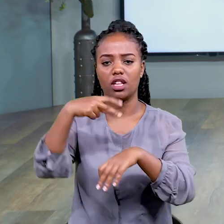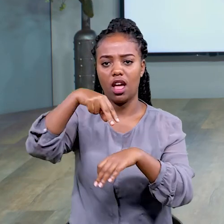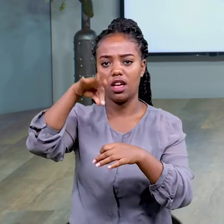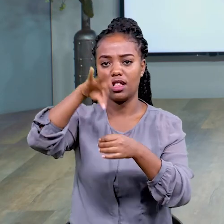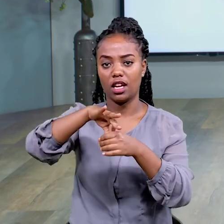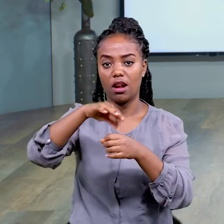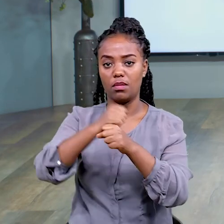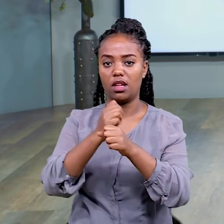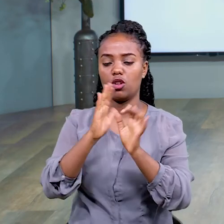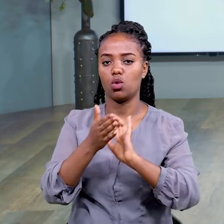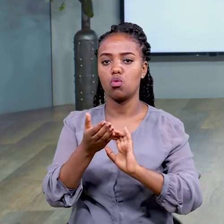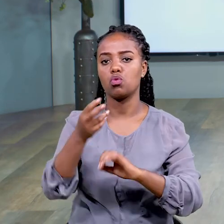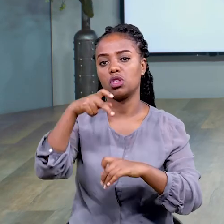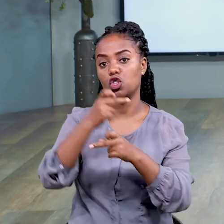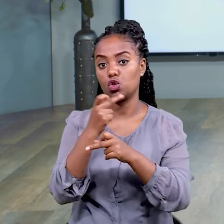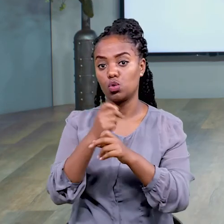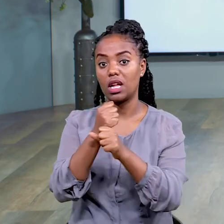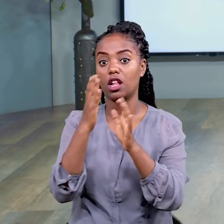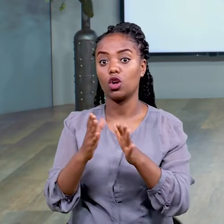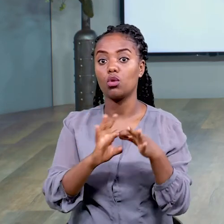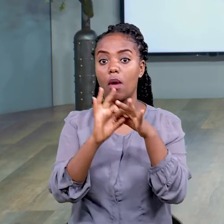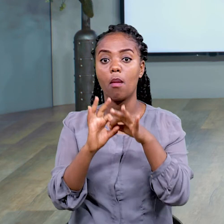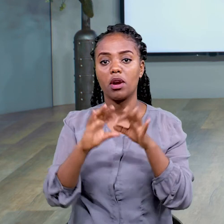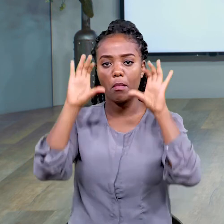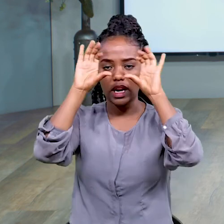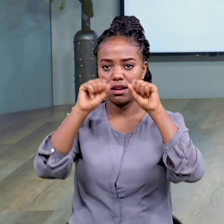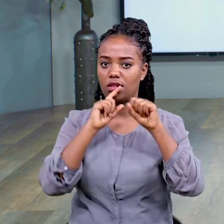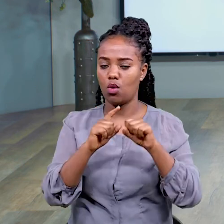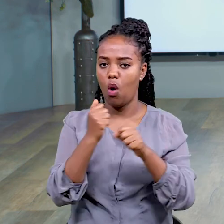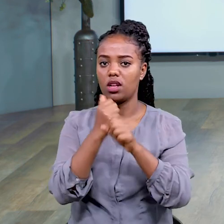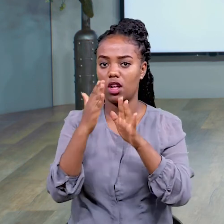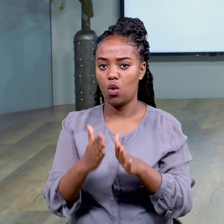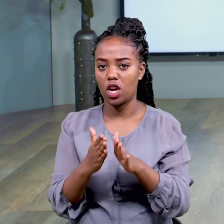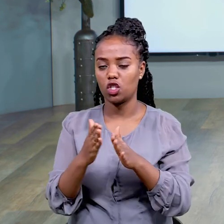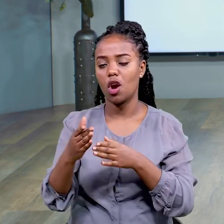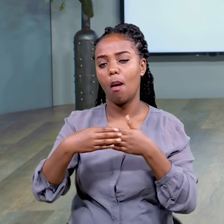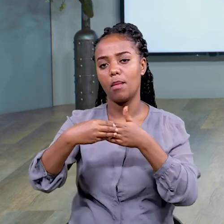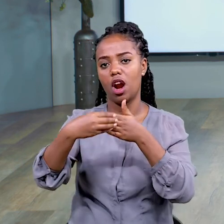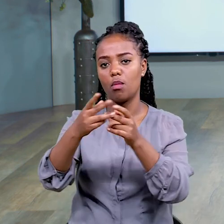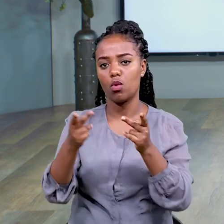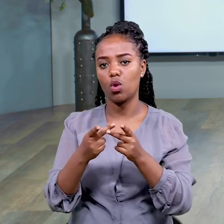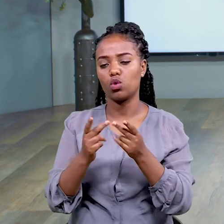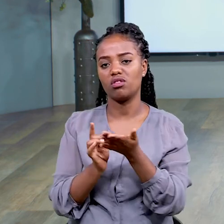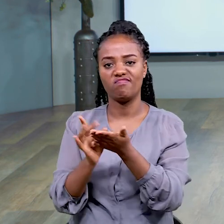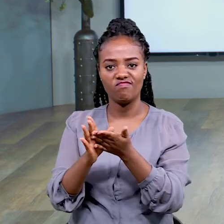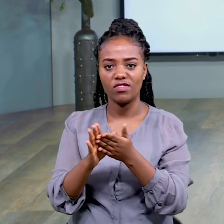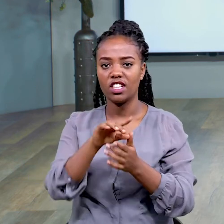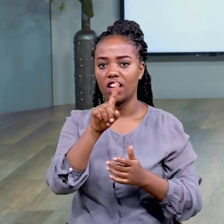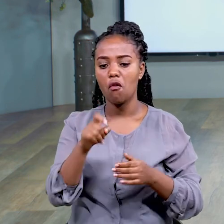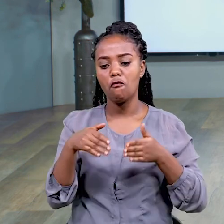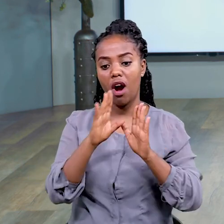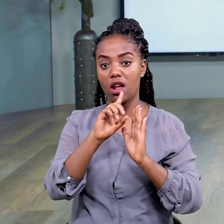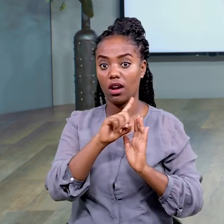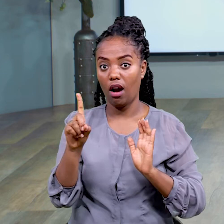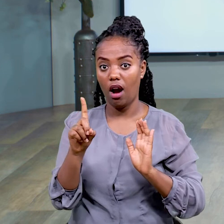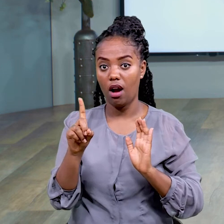ተቀጥራ የምትሰራ ሲሆን የኩባንያው የሰራተኞች ማህበር ፕሬዝዳንት ነች። አሰሪዋ የአመራር ቦታዋን እንድትለቅ ሲጠይቃት